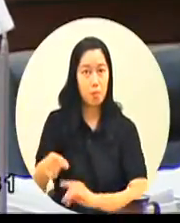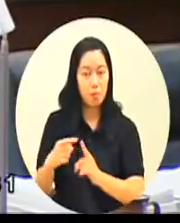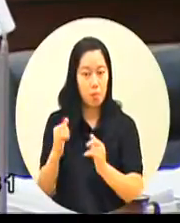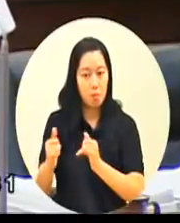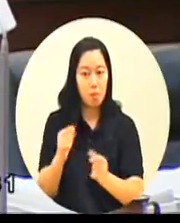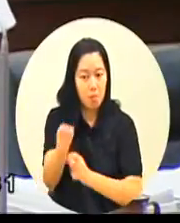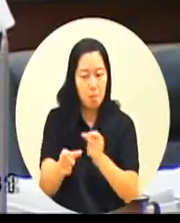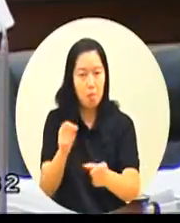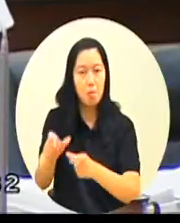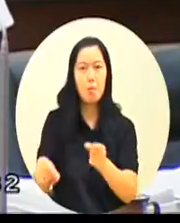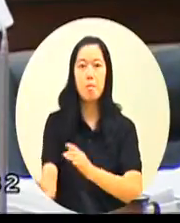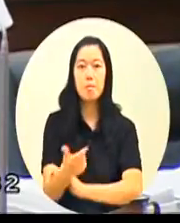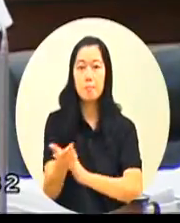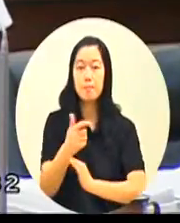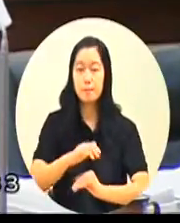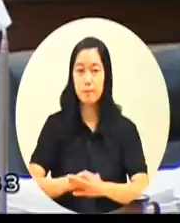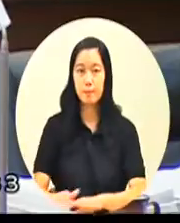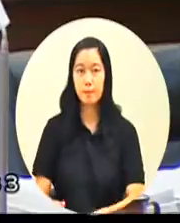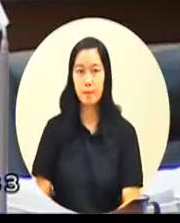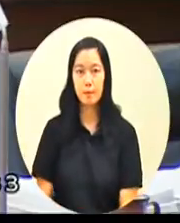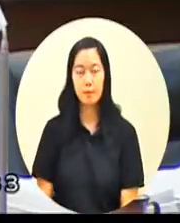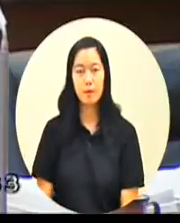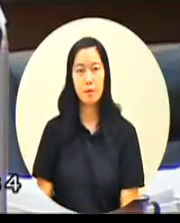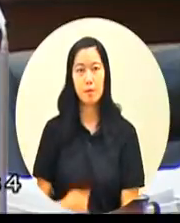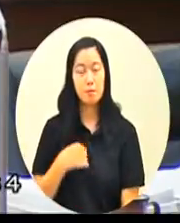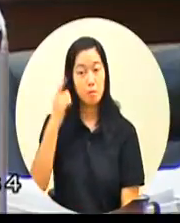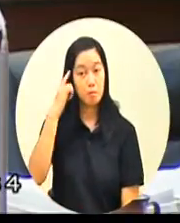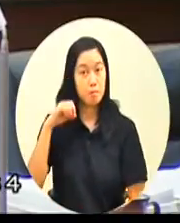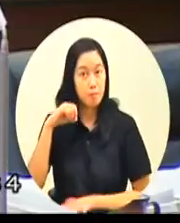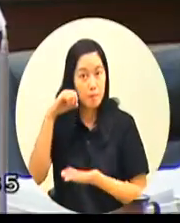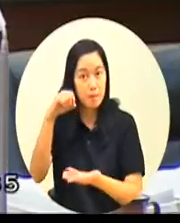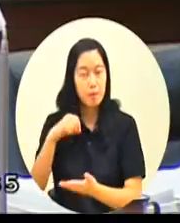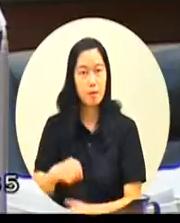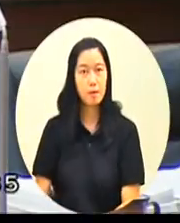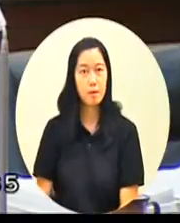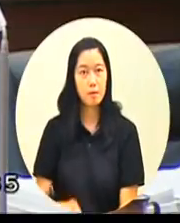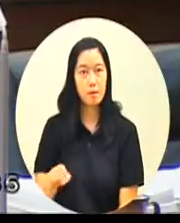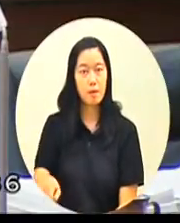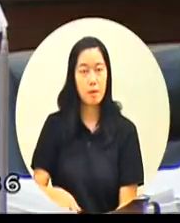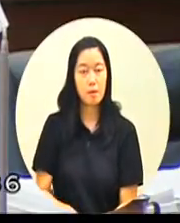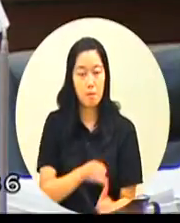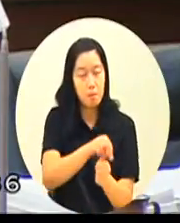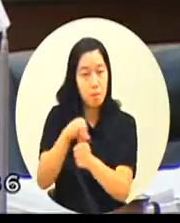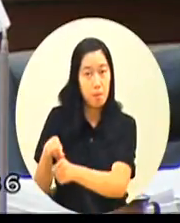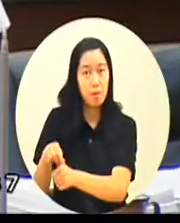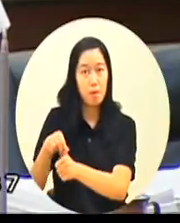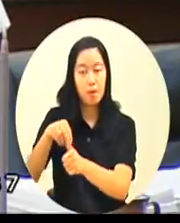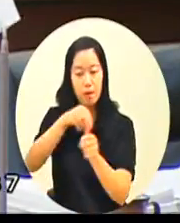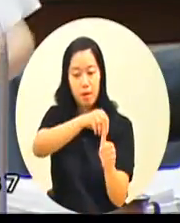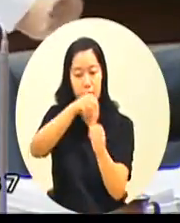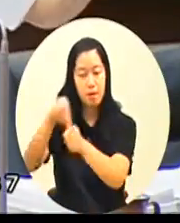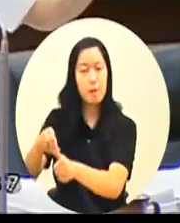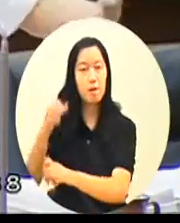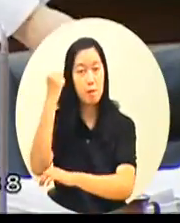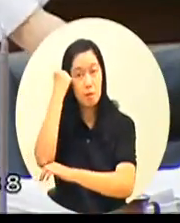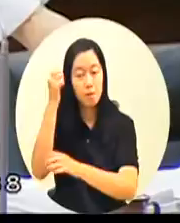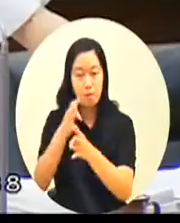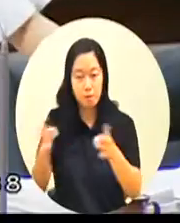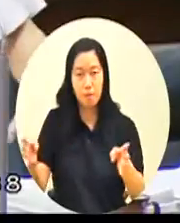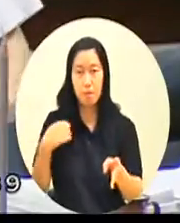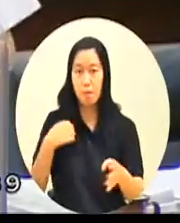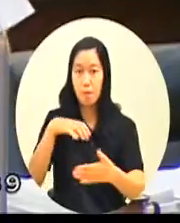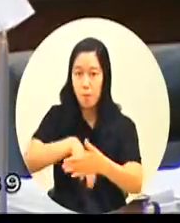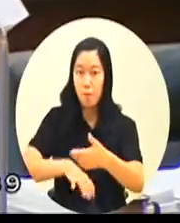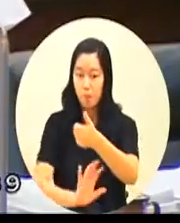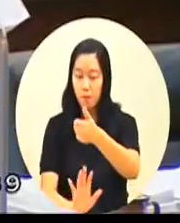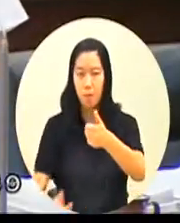的意愿哦。所以我还是会建议说，在这样的一个安置住宅里面，局长里面可能在内部里面